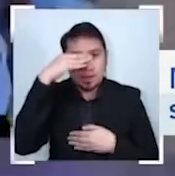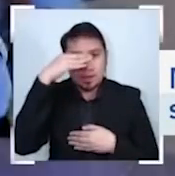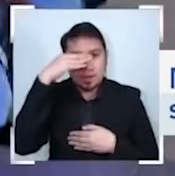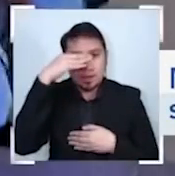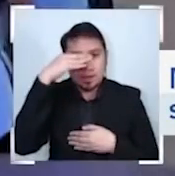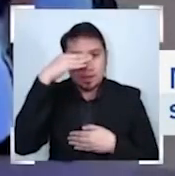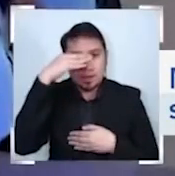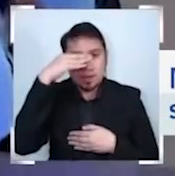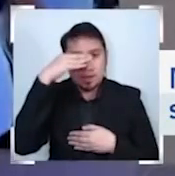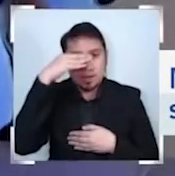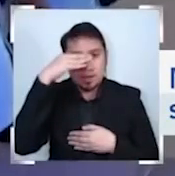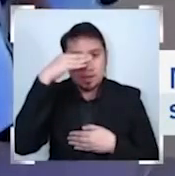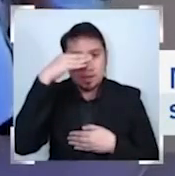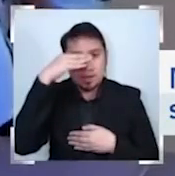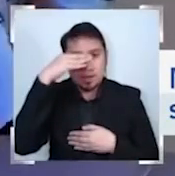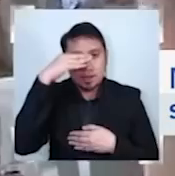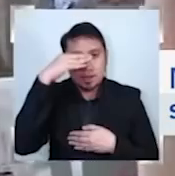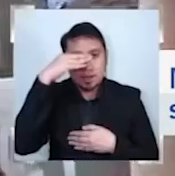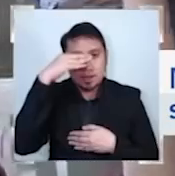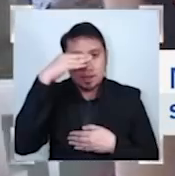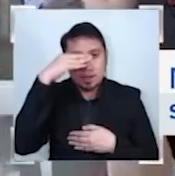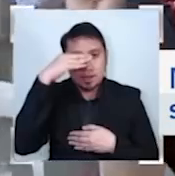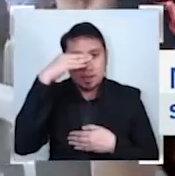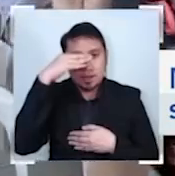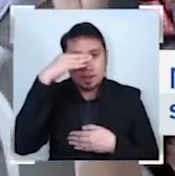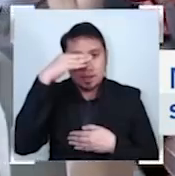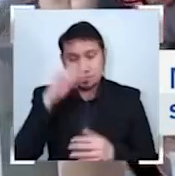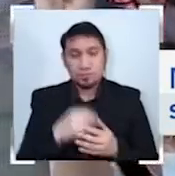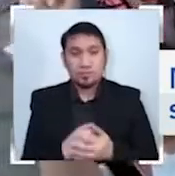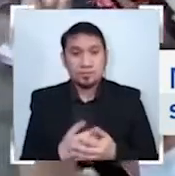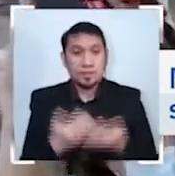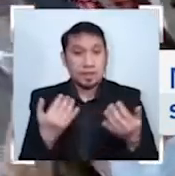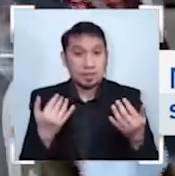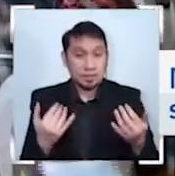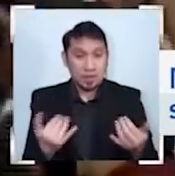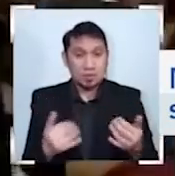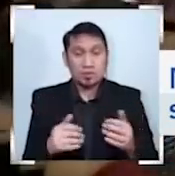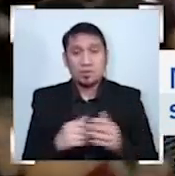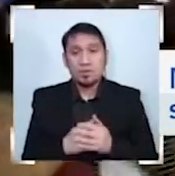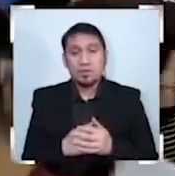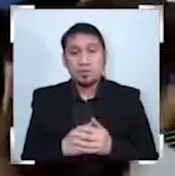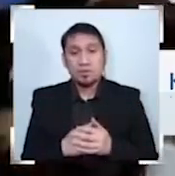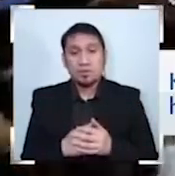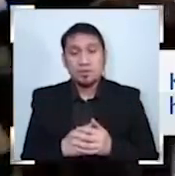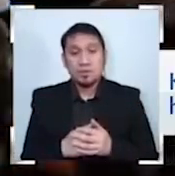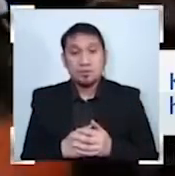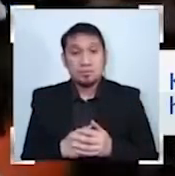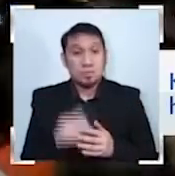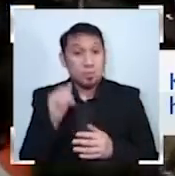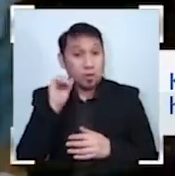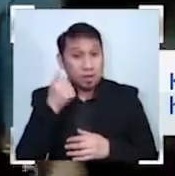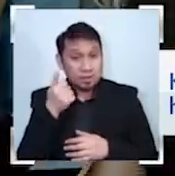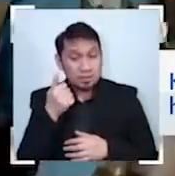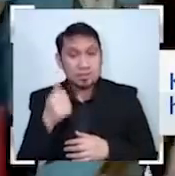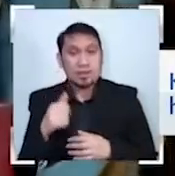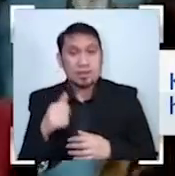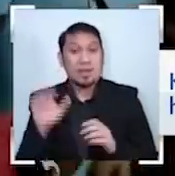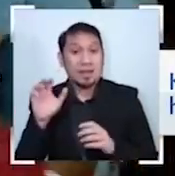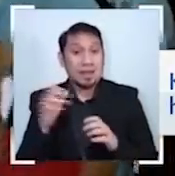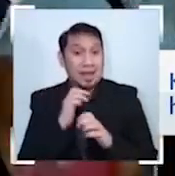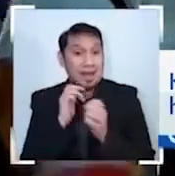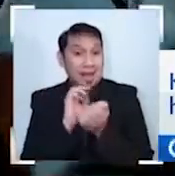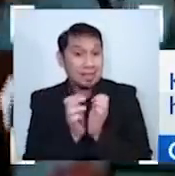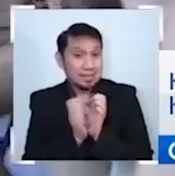lalawigan at nagdaos ng town hall meeting. Ngayong bisperas ng anibersaryo ng EDSA People Power Revolution, sinabi ni Moreno na hindi raw